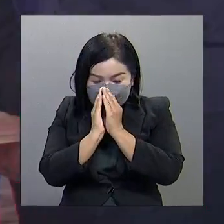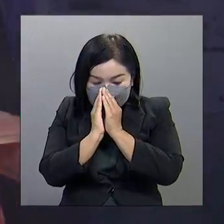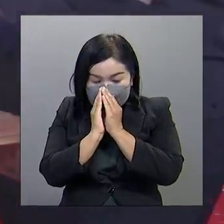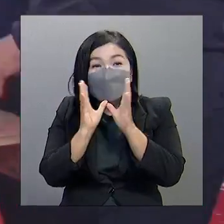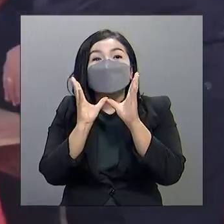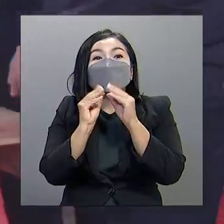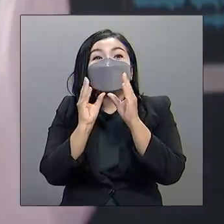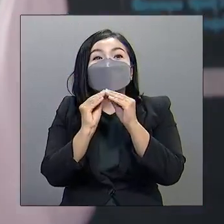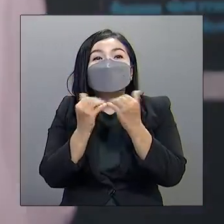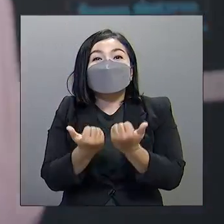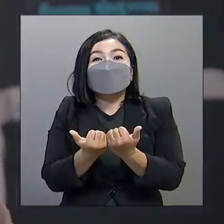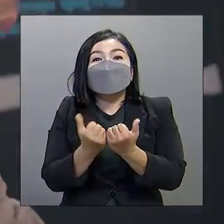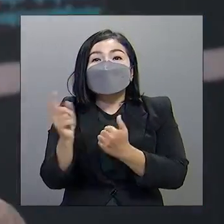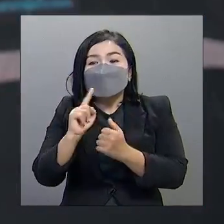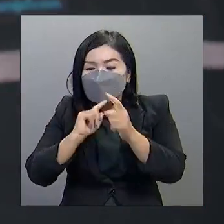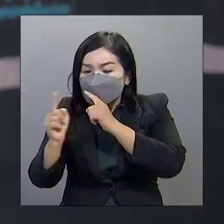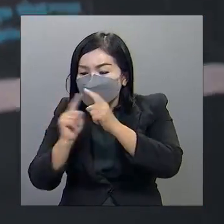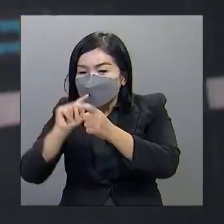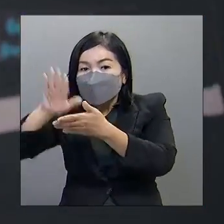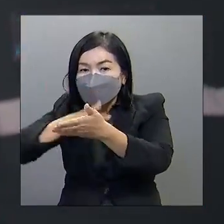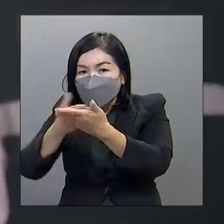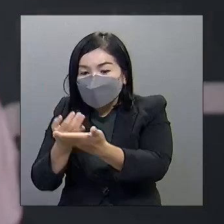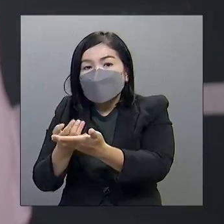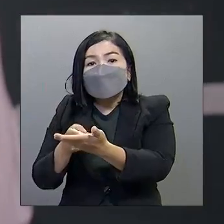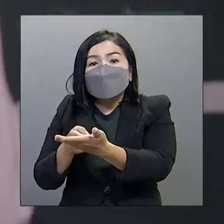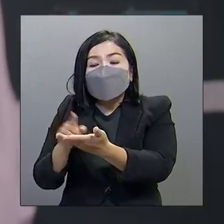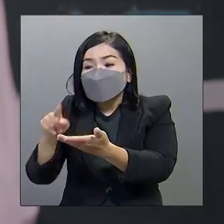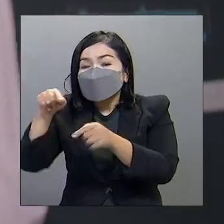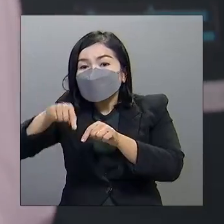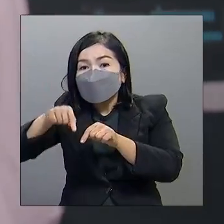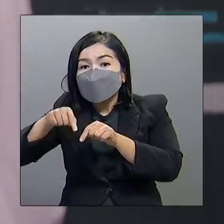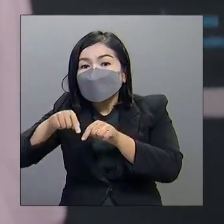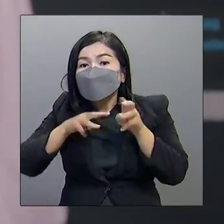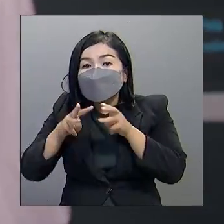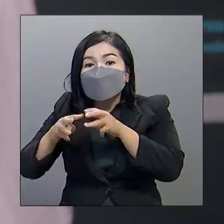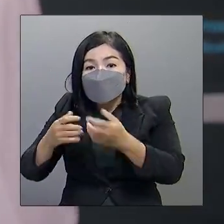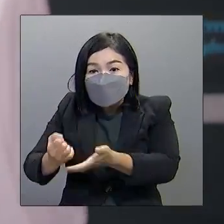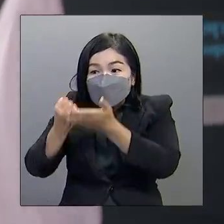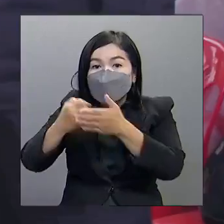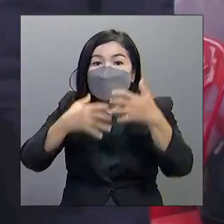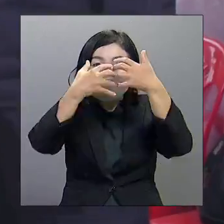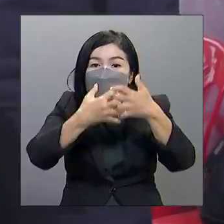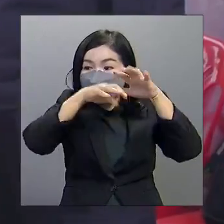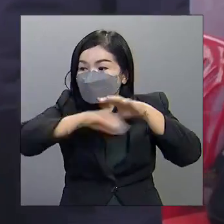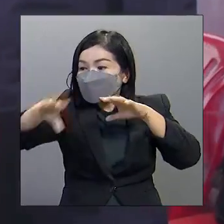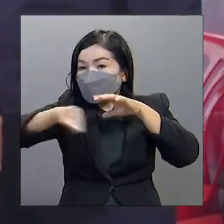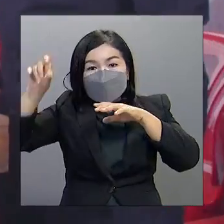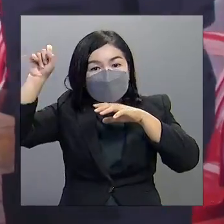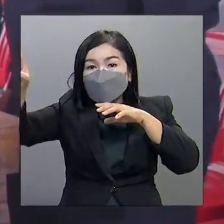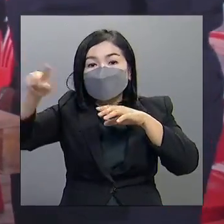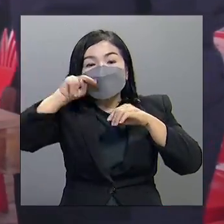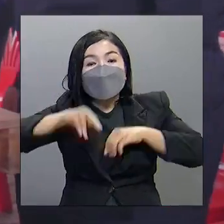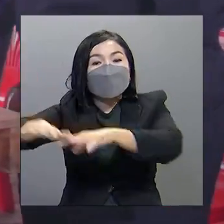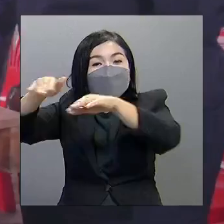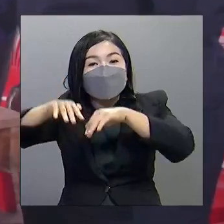ครับโอเคอันนี้ที่เราคุยไว้หัวหน้าคือตรงนี้คือจุดที่เราจะต้องมีการมีตัวช่วยในการช่วยเร่งน้ำออกไปอ่าวไ